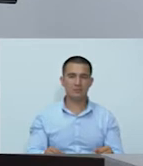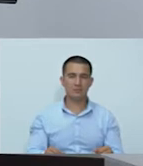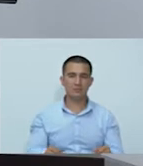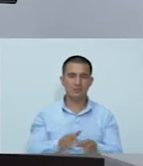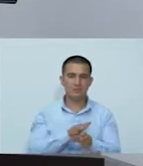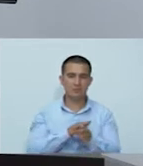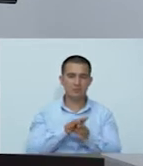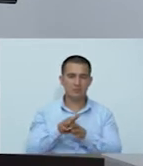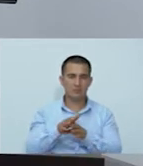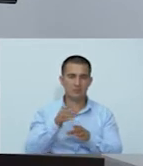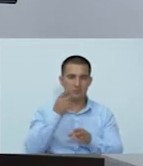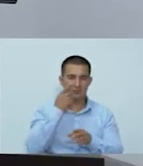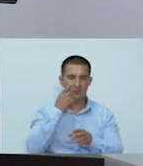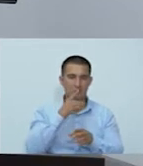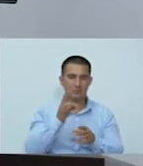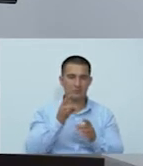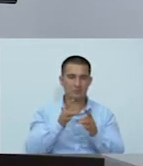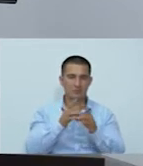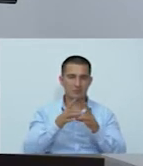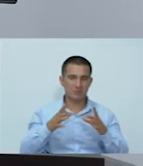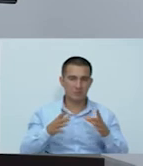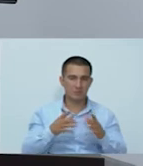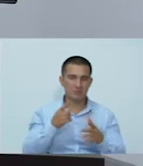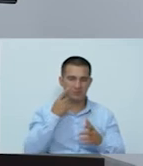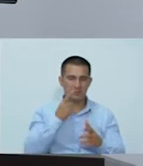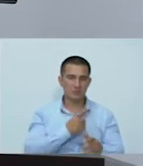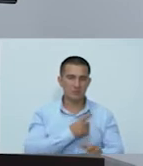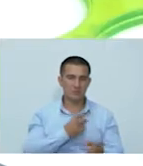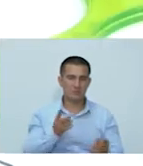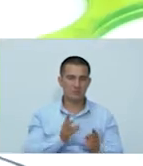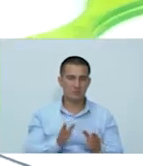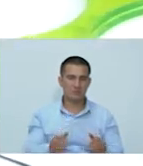To'liq ochilishini kutib turamiz.